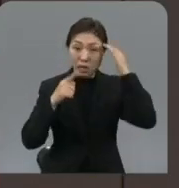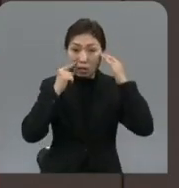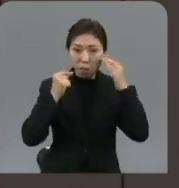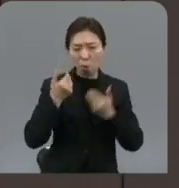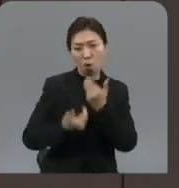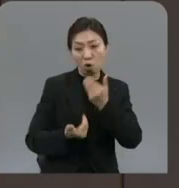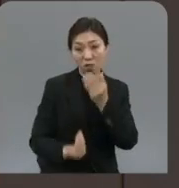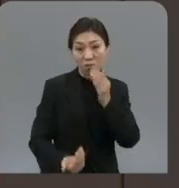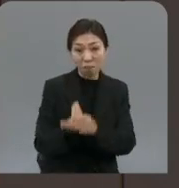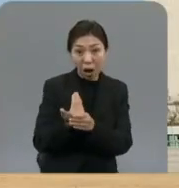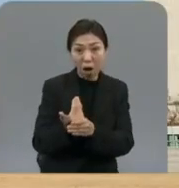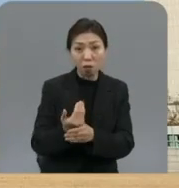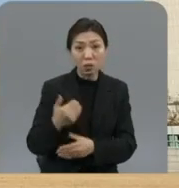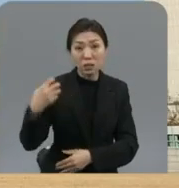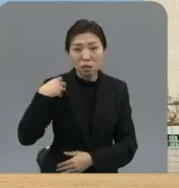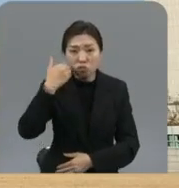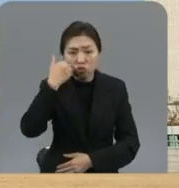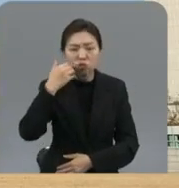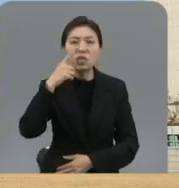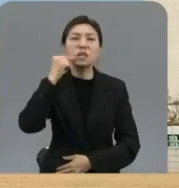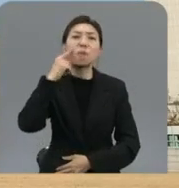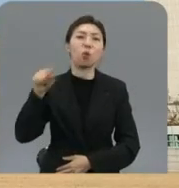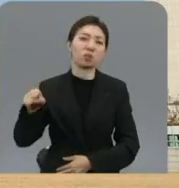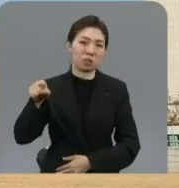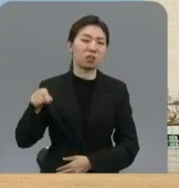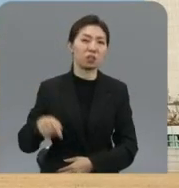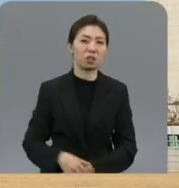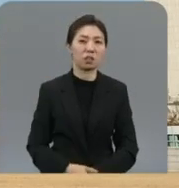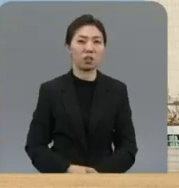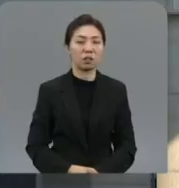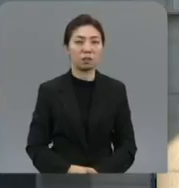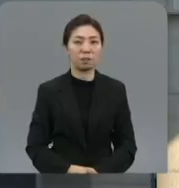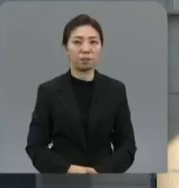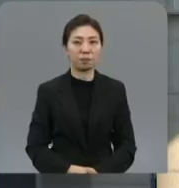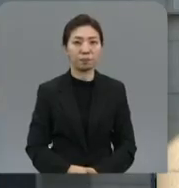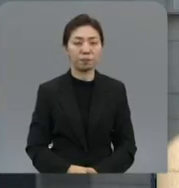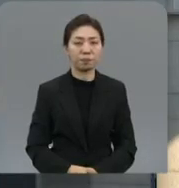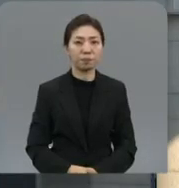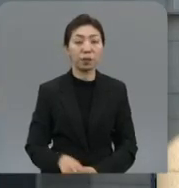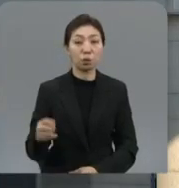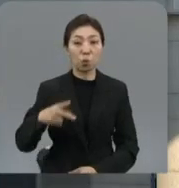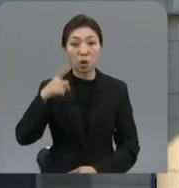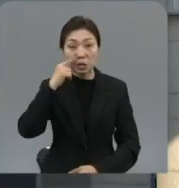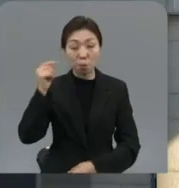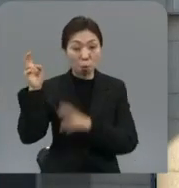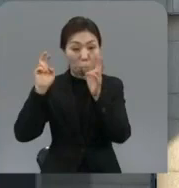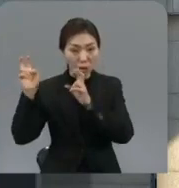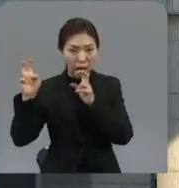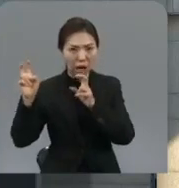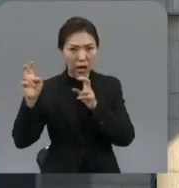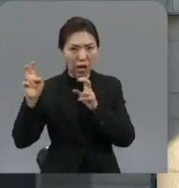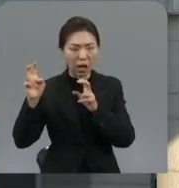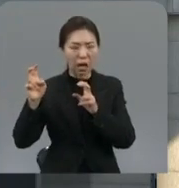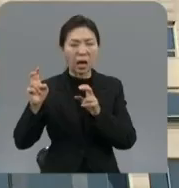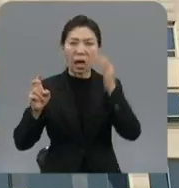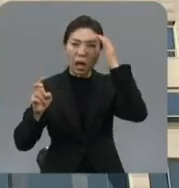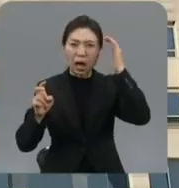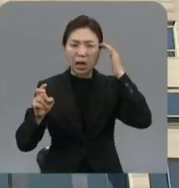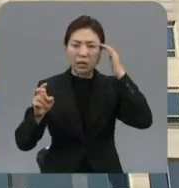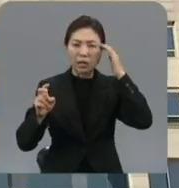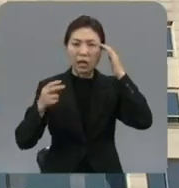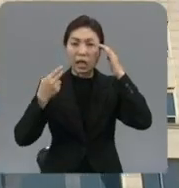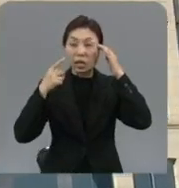appel d'une seule voie l'archipel à prendre ses propres mesures visant à trouver une solution à la question selon eux dans le cas contraire la